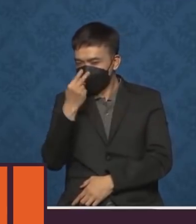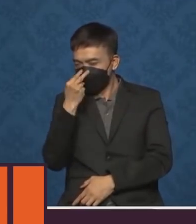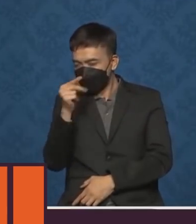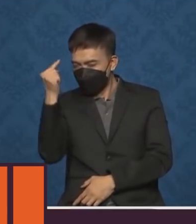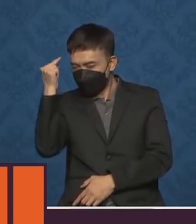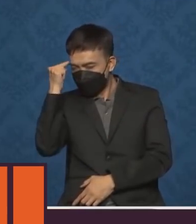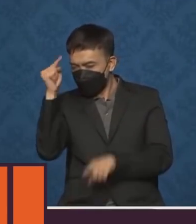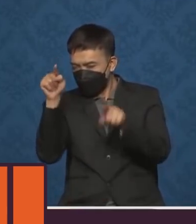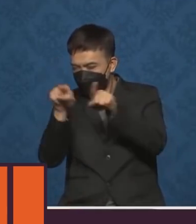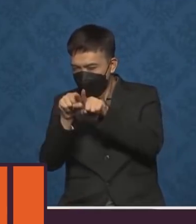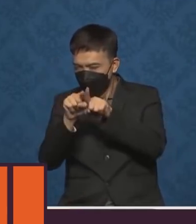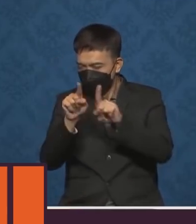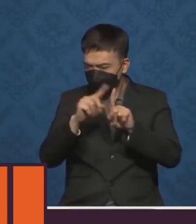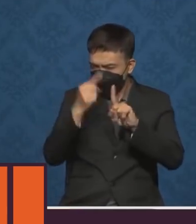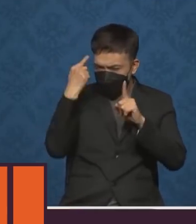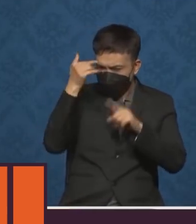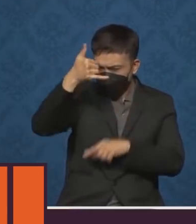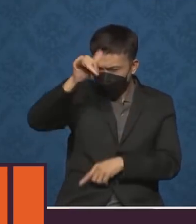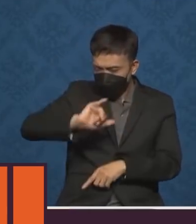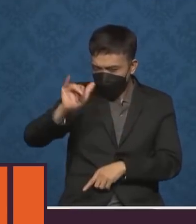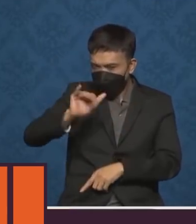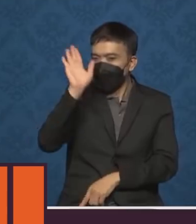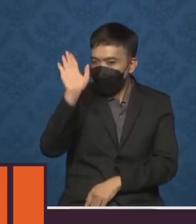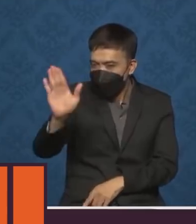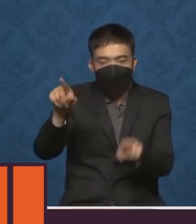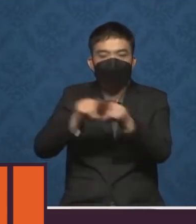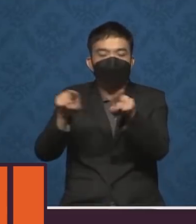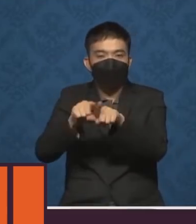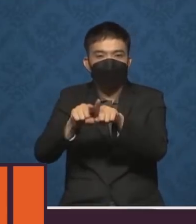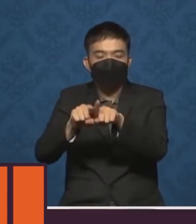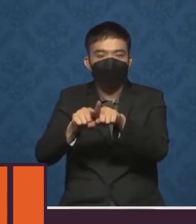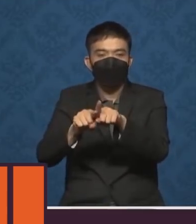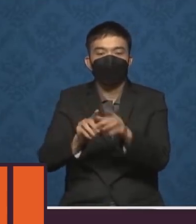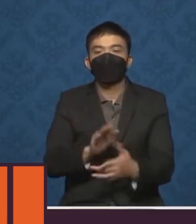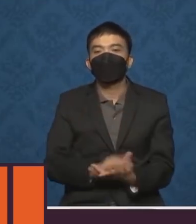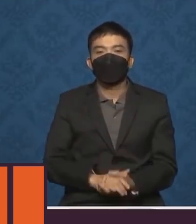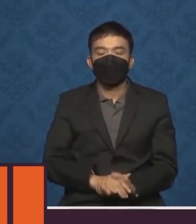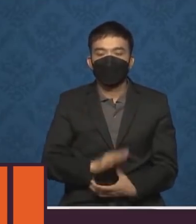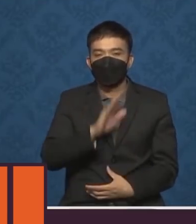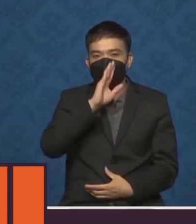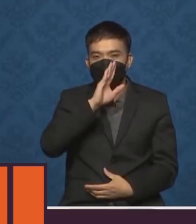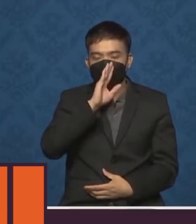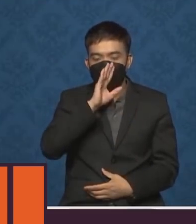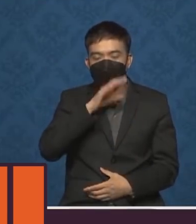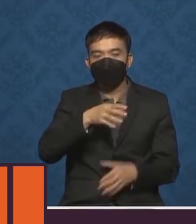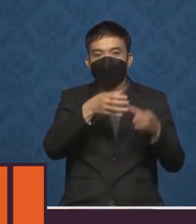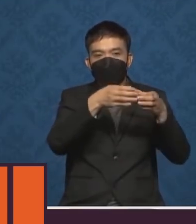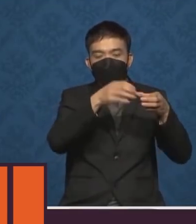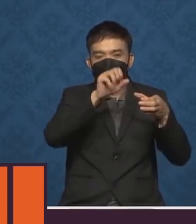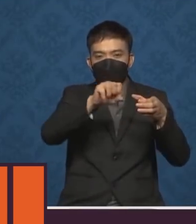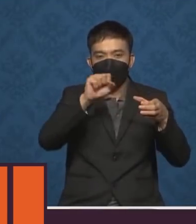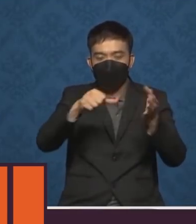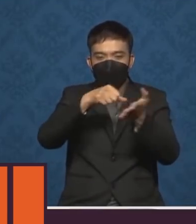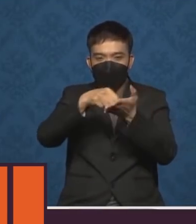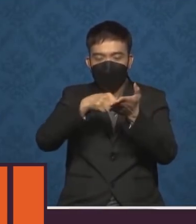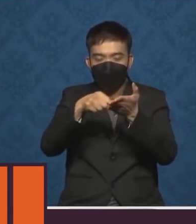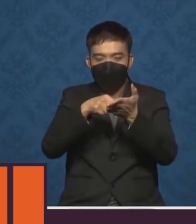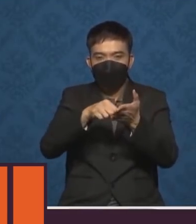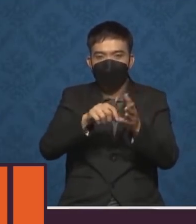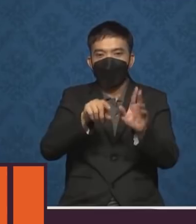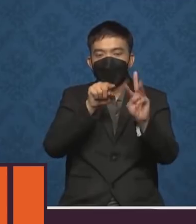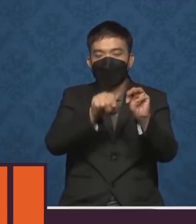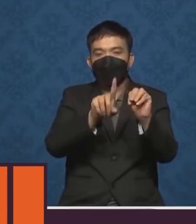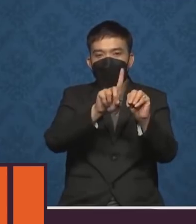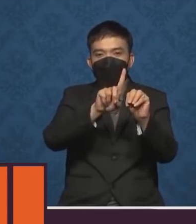ดียวกันด้วยนอกจากนั้นนะครับพรรคการเมืองที่เสนอให้มีการแก้ไขมาตรา112กสทช.บ